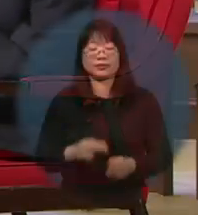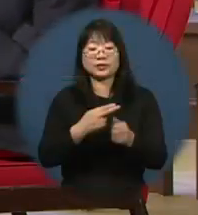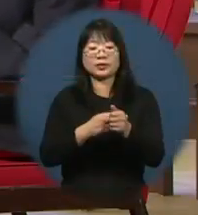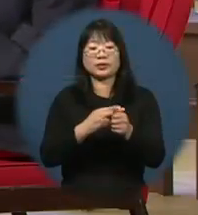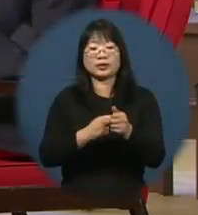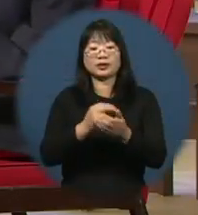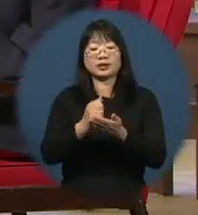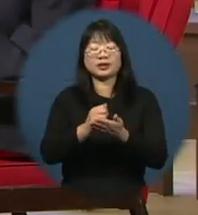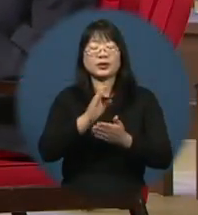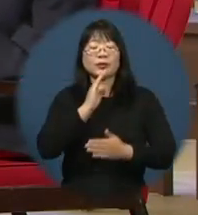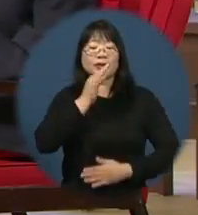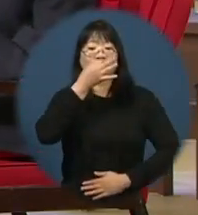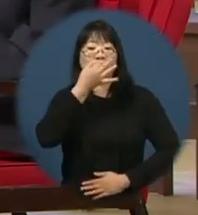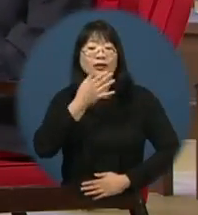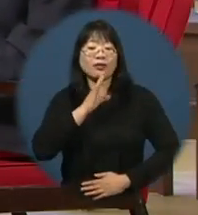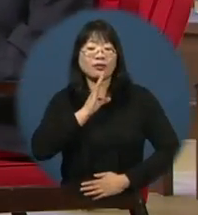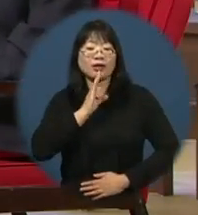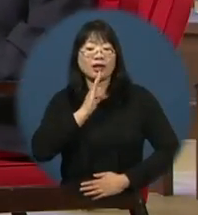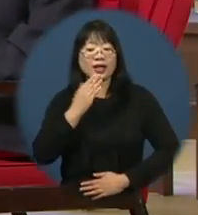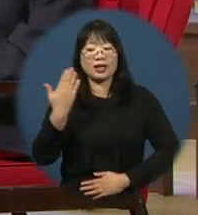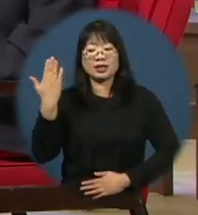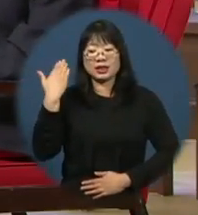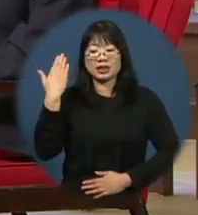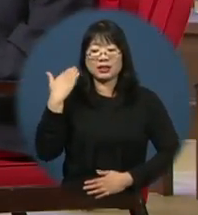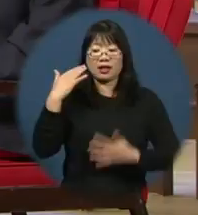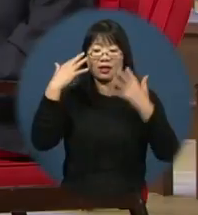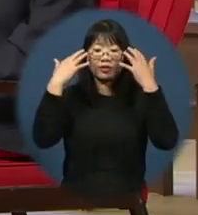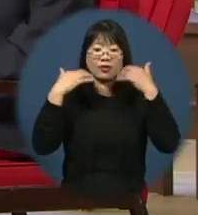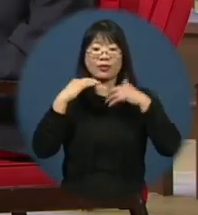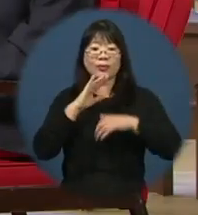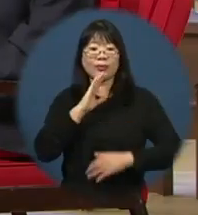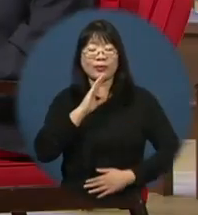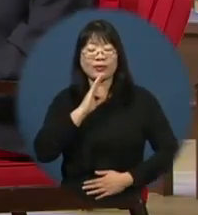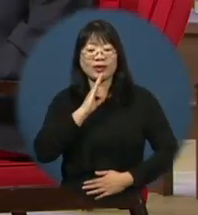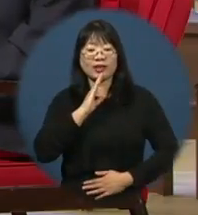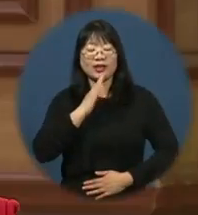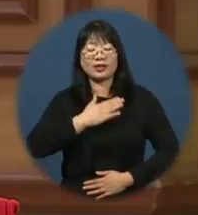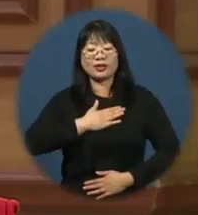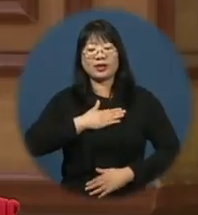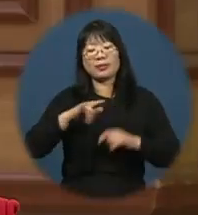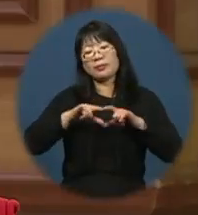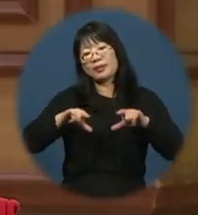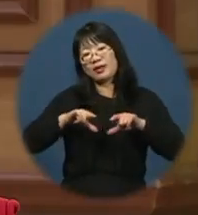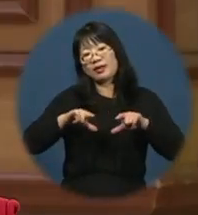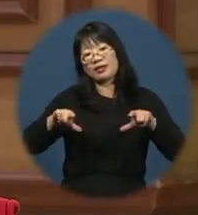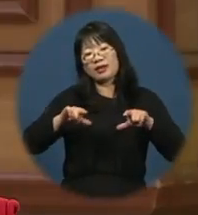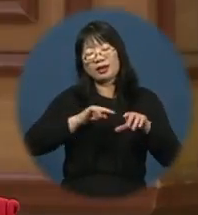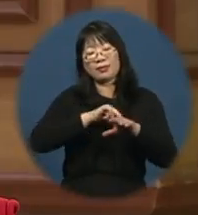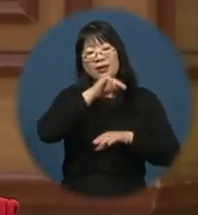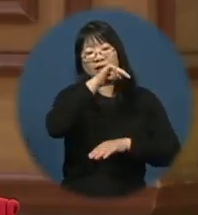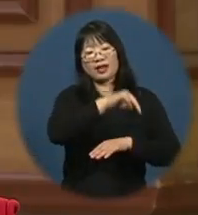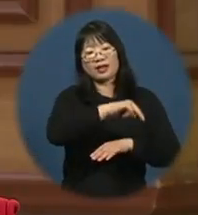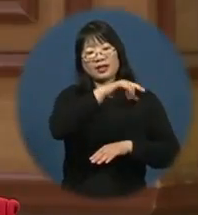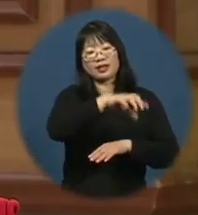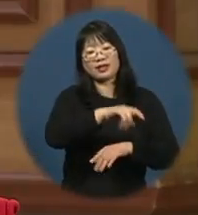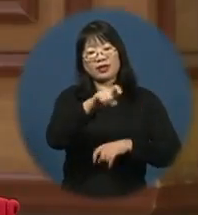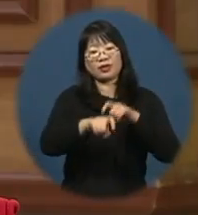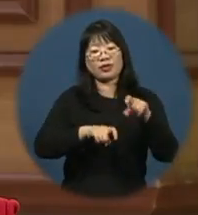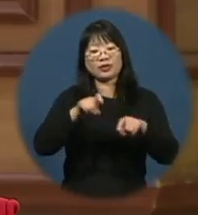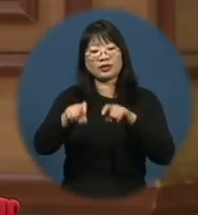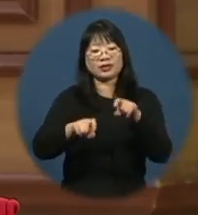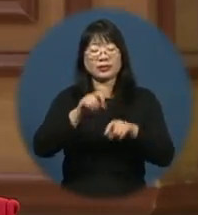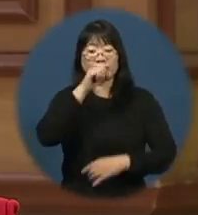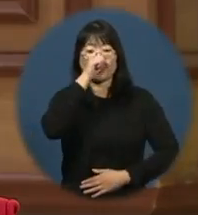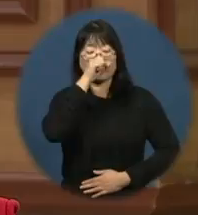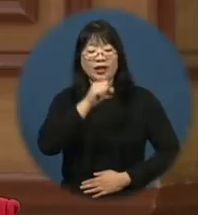교수님도 진짜 힘드셨죠, 지난 여름? 아, 예. 저도 뭐, 저는 평상시에 밖에서 이렇게 걷기를 좋아합니다.